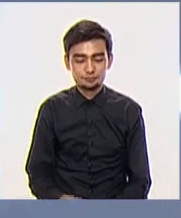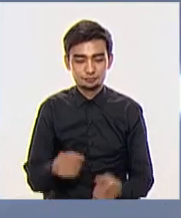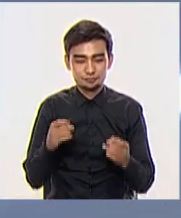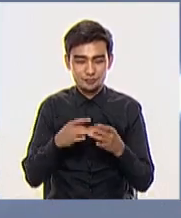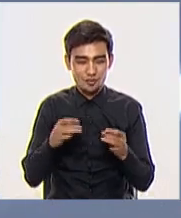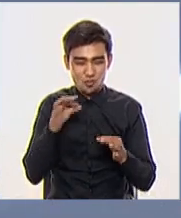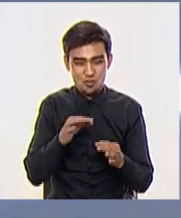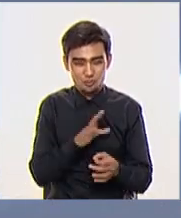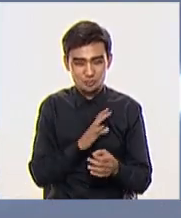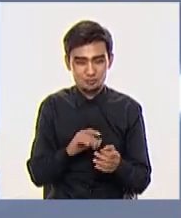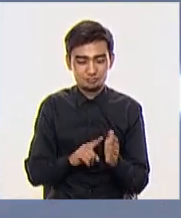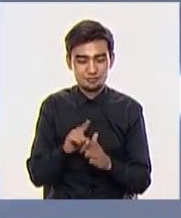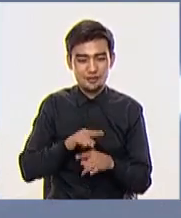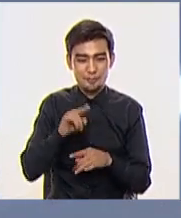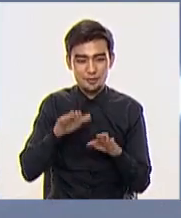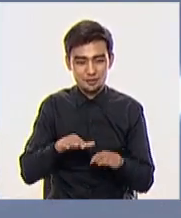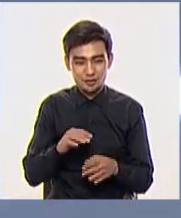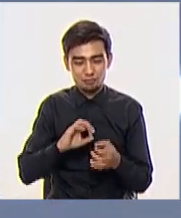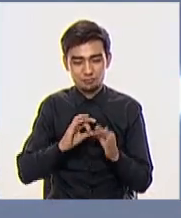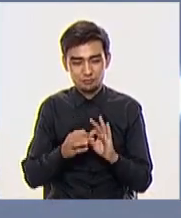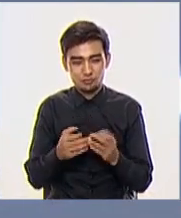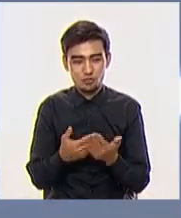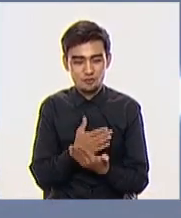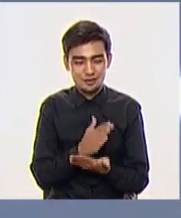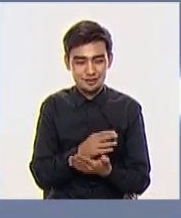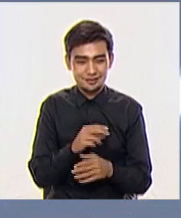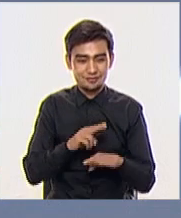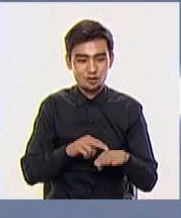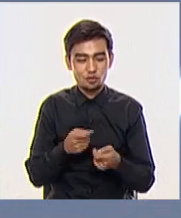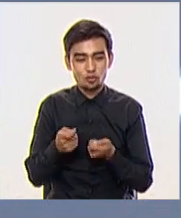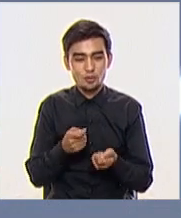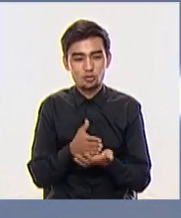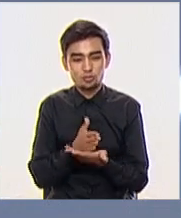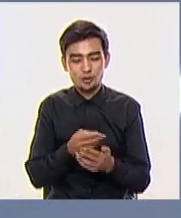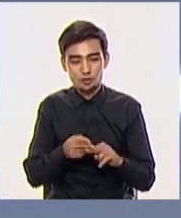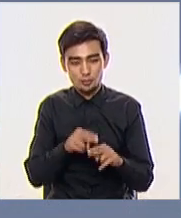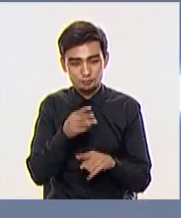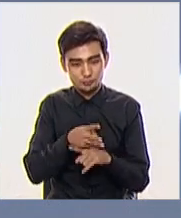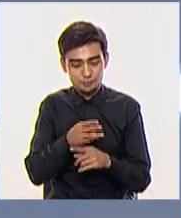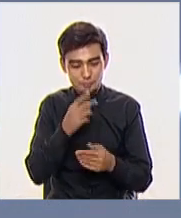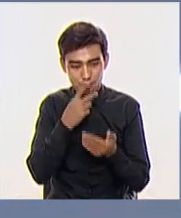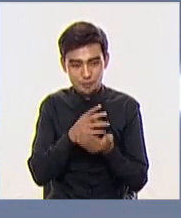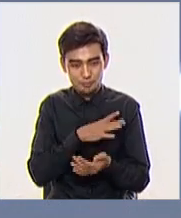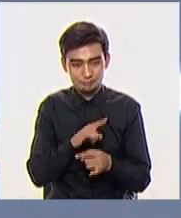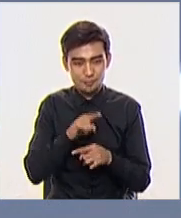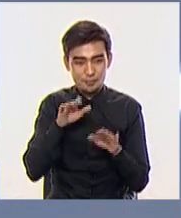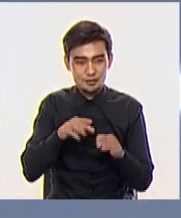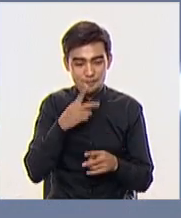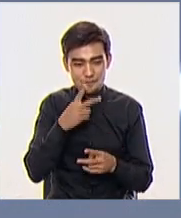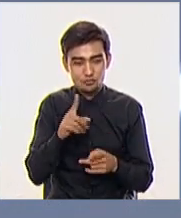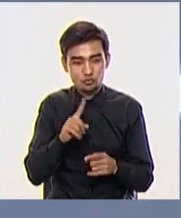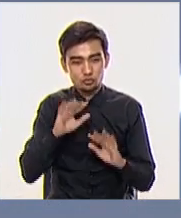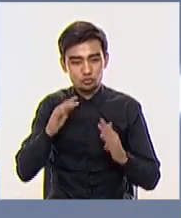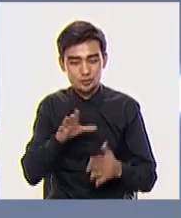Конфликт на борту «Флайерстан» обрастает новыми подробностями. Пресс-служба авиаперевозчика показала кадры из аэропорта, на которых видно,